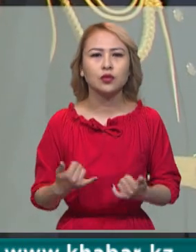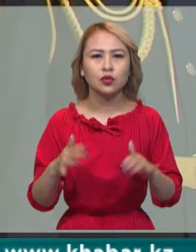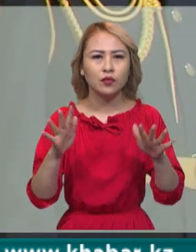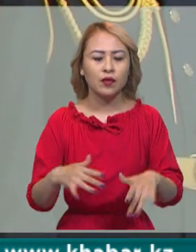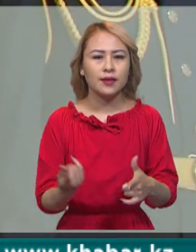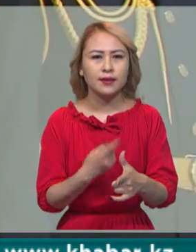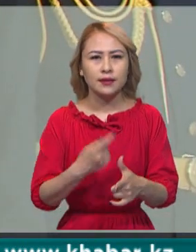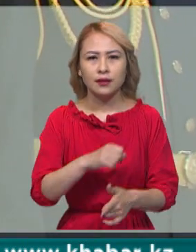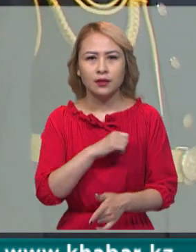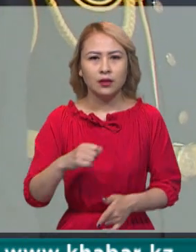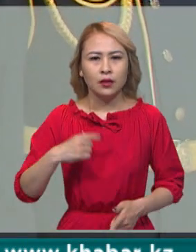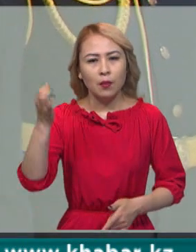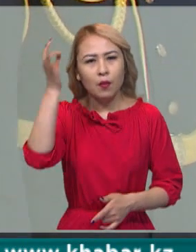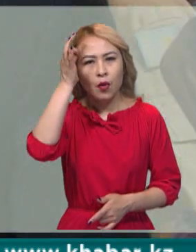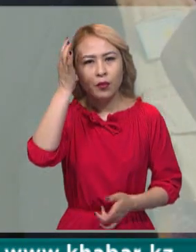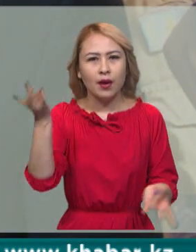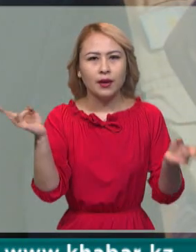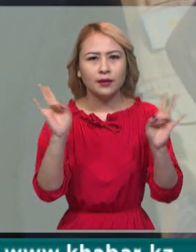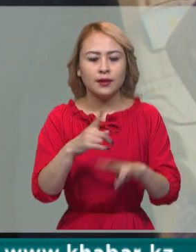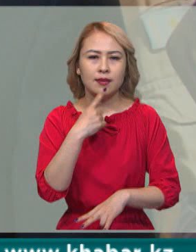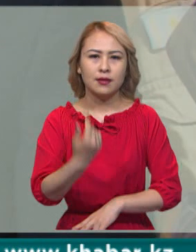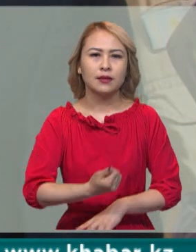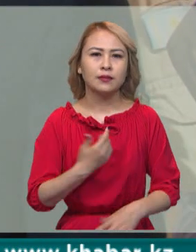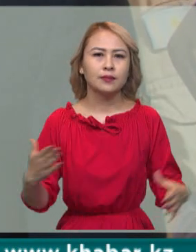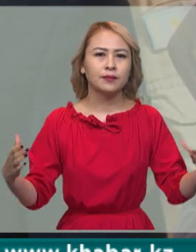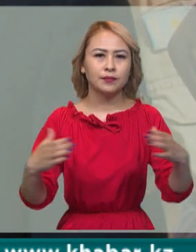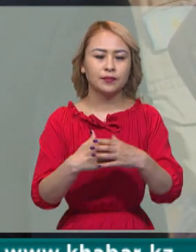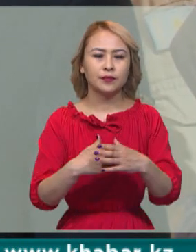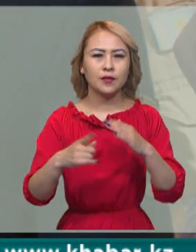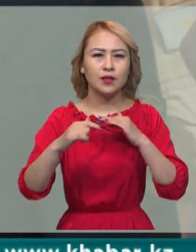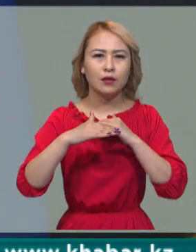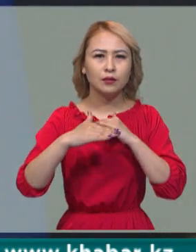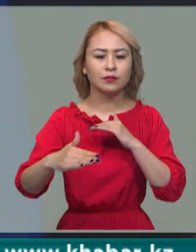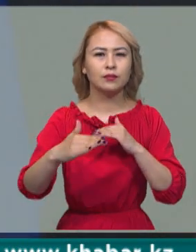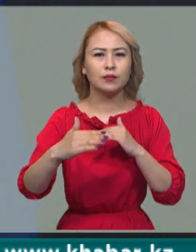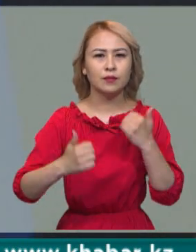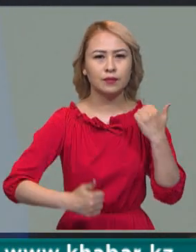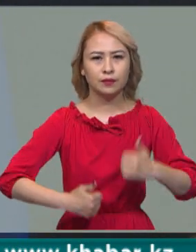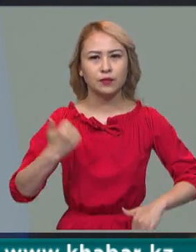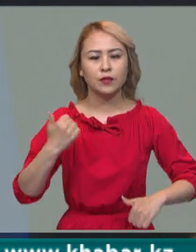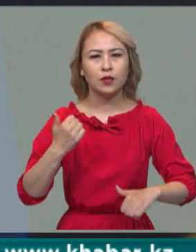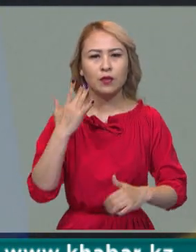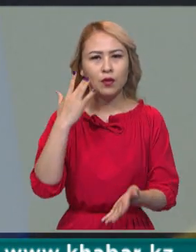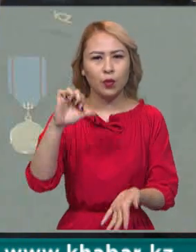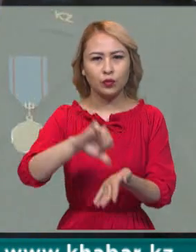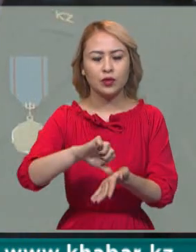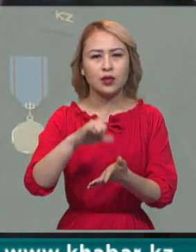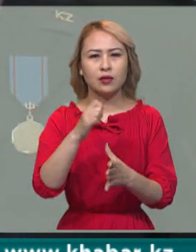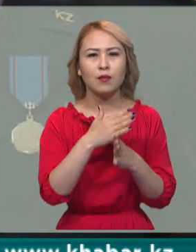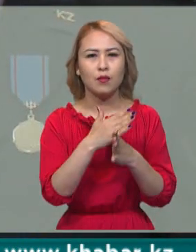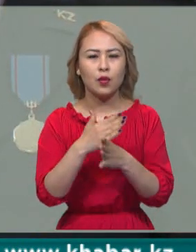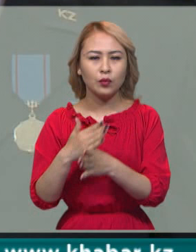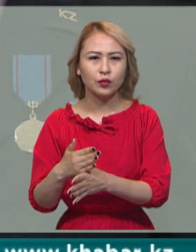Адымдағанда нәлінің ізі қалатын керзі етік киген әскери сарбаздар елдің еңсесін тігуіне өлшеусіз үлес қосып жүрген